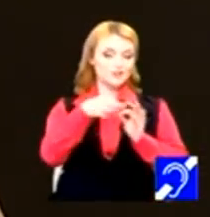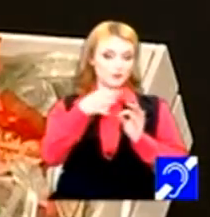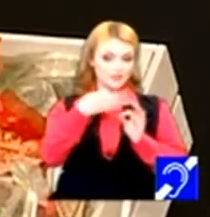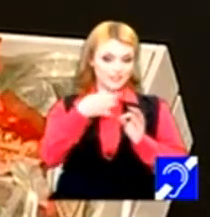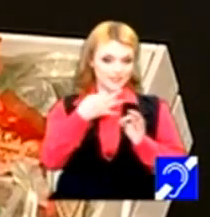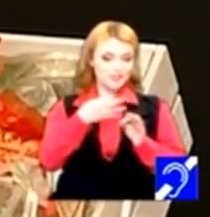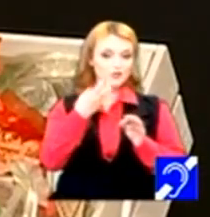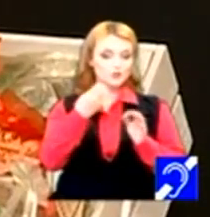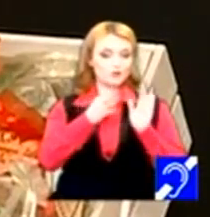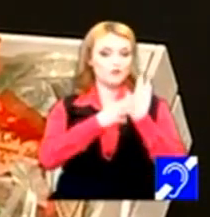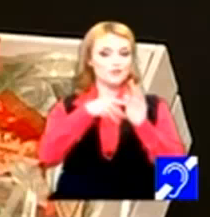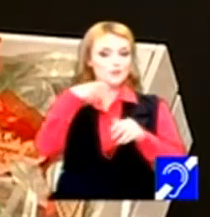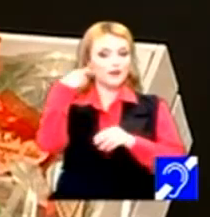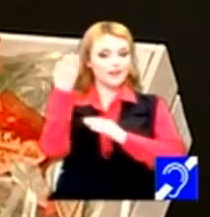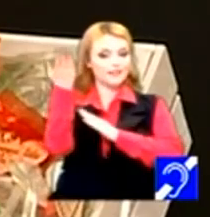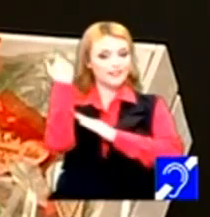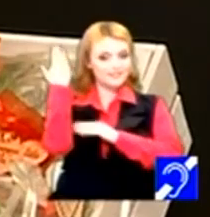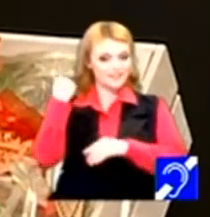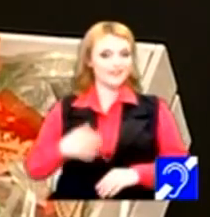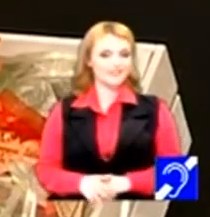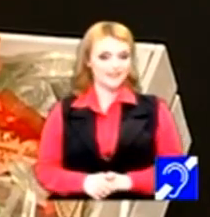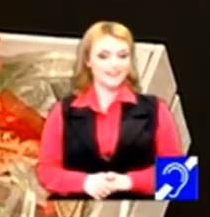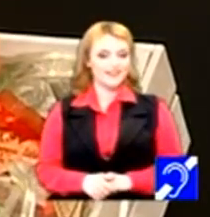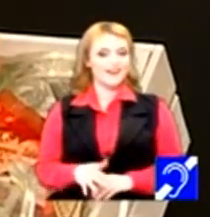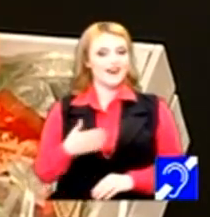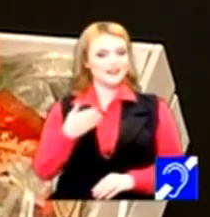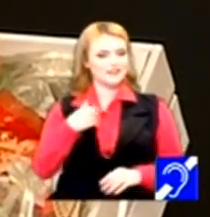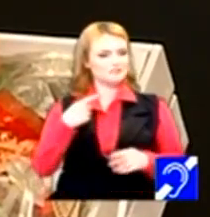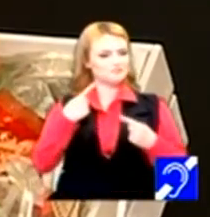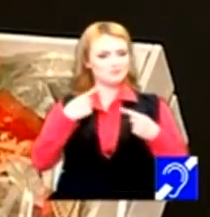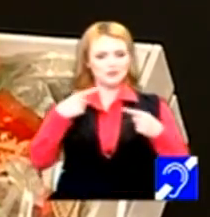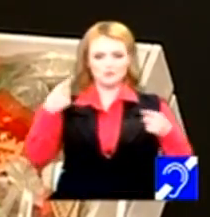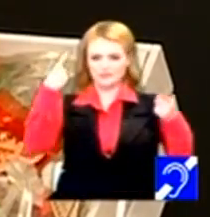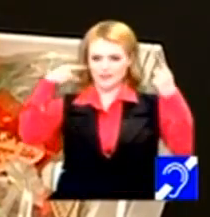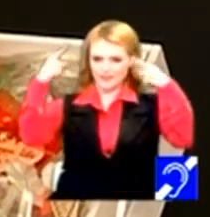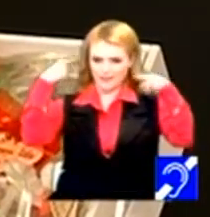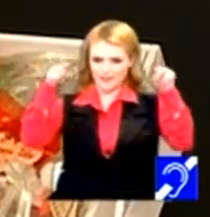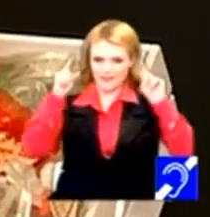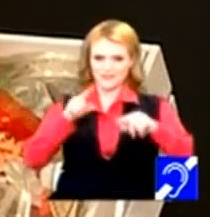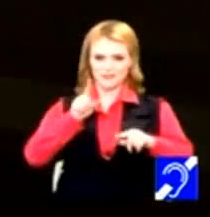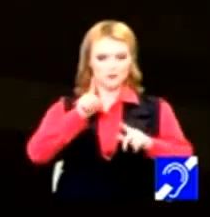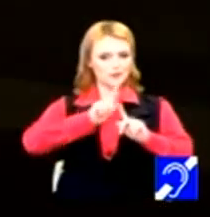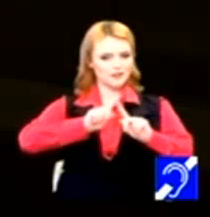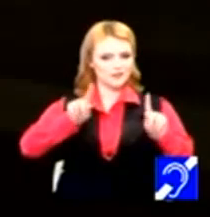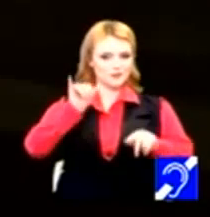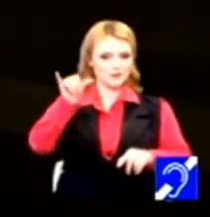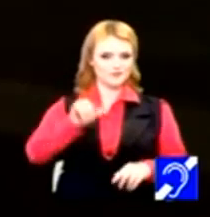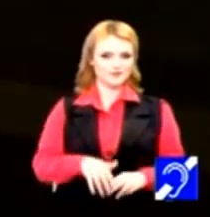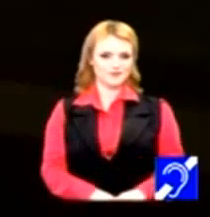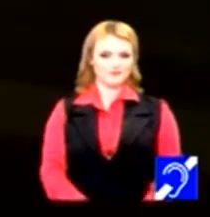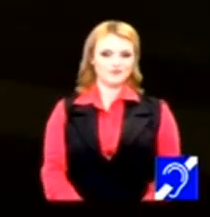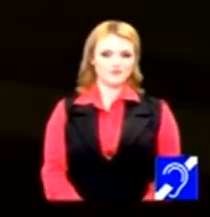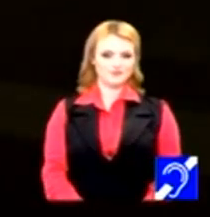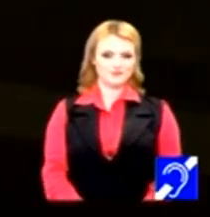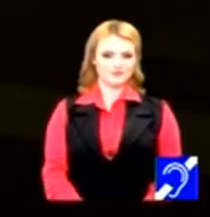urmă cu 8 ani. Din dorința de a fi deosebită, a început să-și pună imaginația la încercare pentru a crea ceva unic. Am început inițial